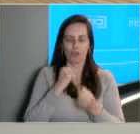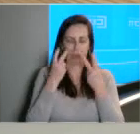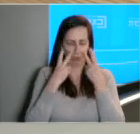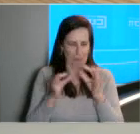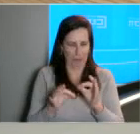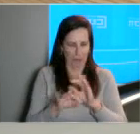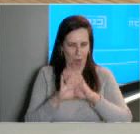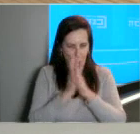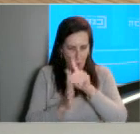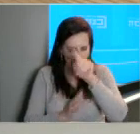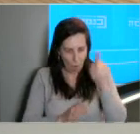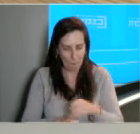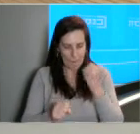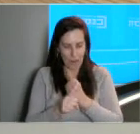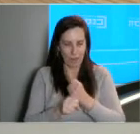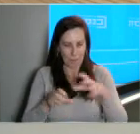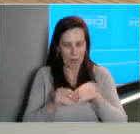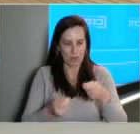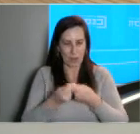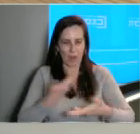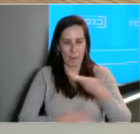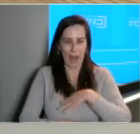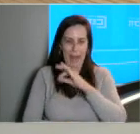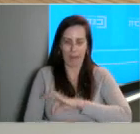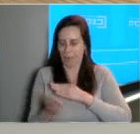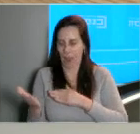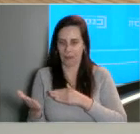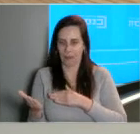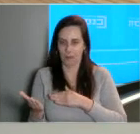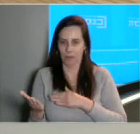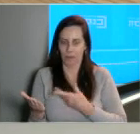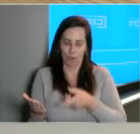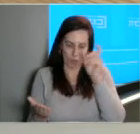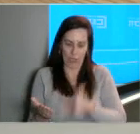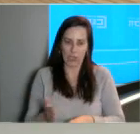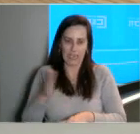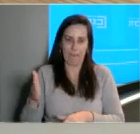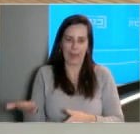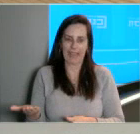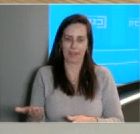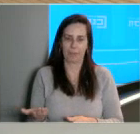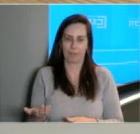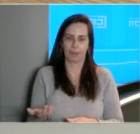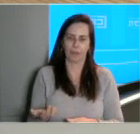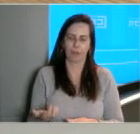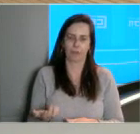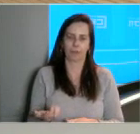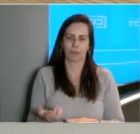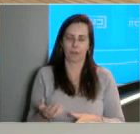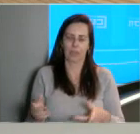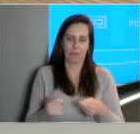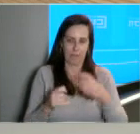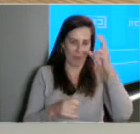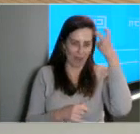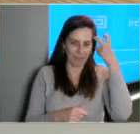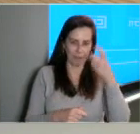איך באמת כל הגורמים האלה משתפים פעולה. ליברמן מצד אחד, שהוא בסוף איש מרכז ימין, יותר, עם הרשימה